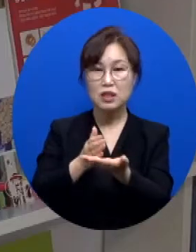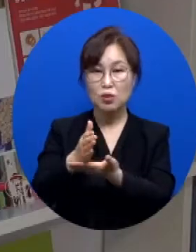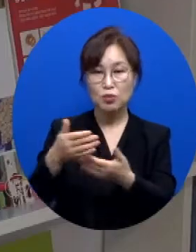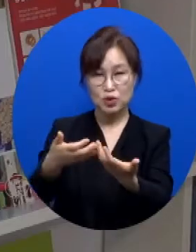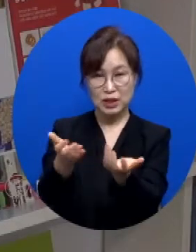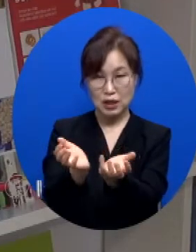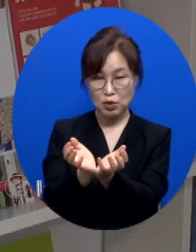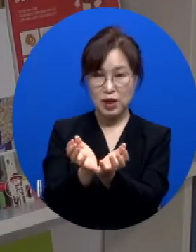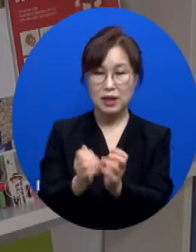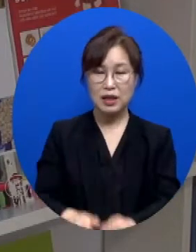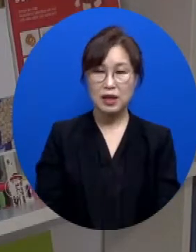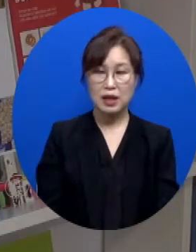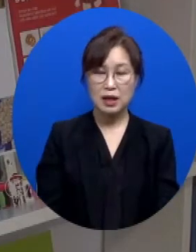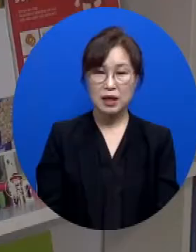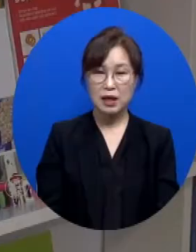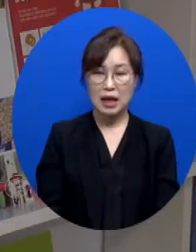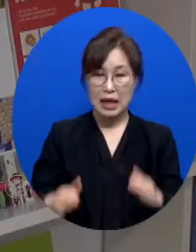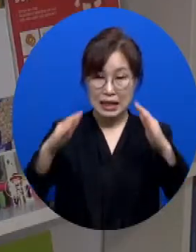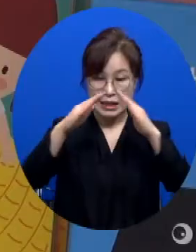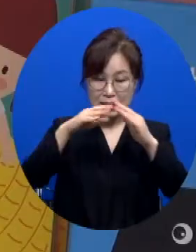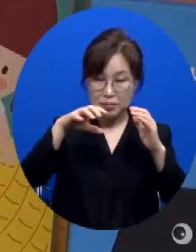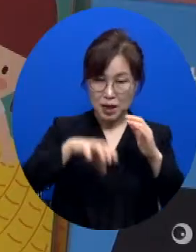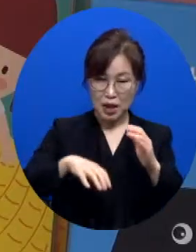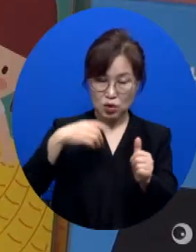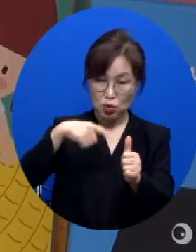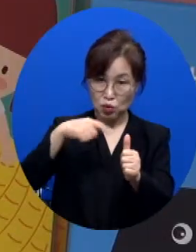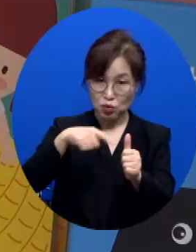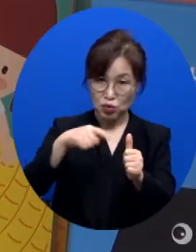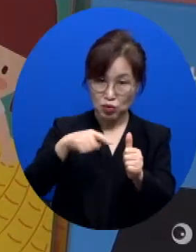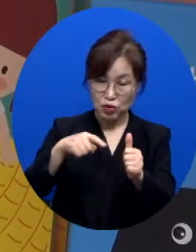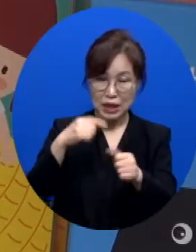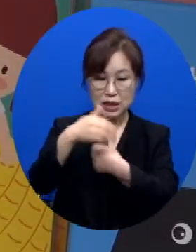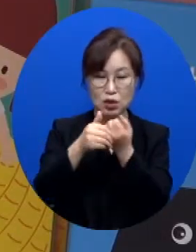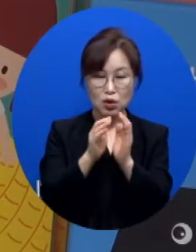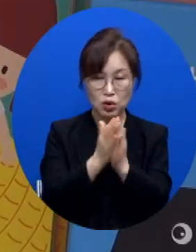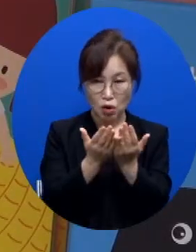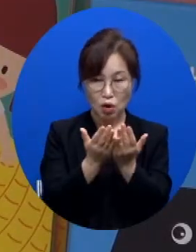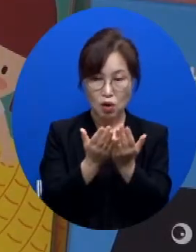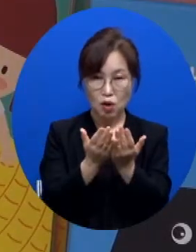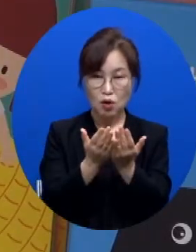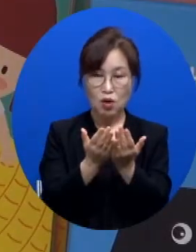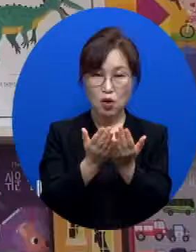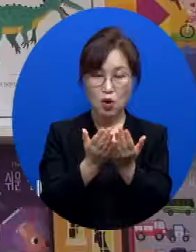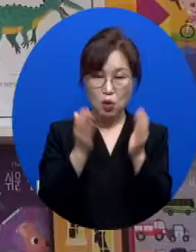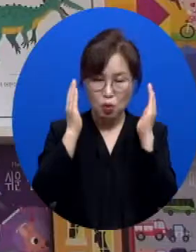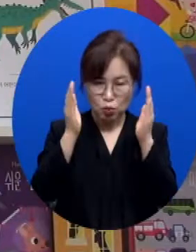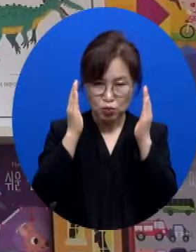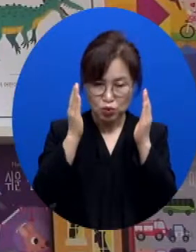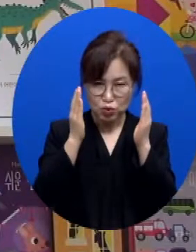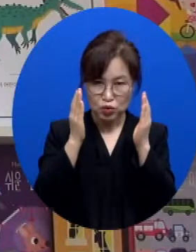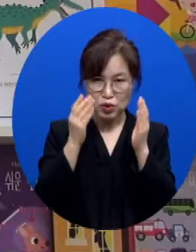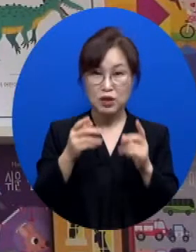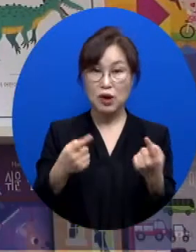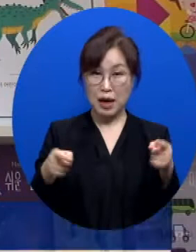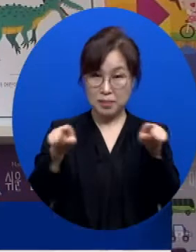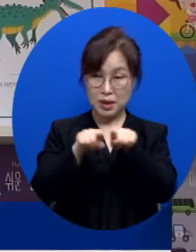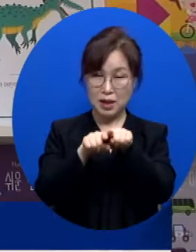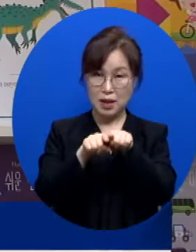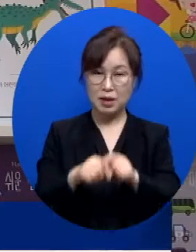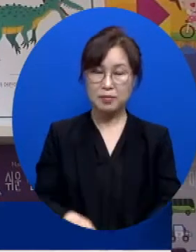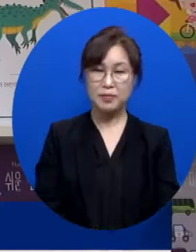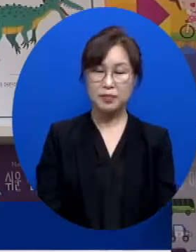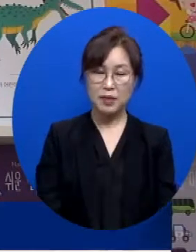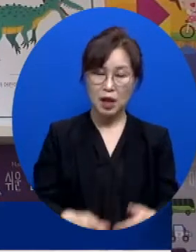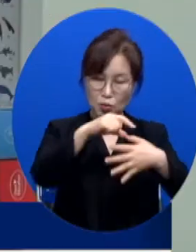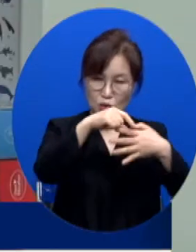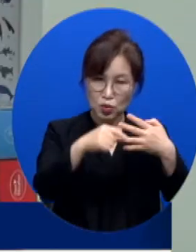교육기관. 이들의 홈스쿨링 방식과 노하우가 성경 공부에도 적극 활용됐습니다. 양질의 어떤 컨텐츠를